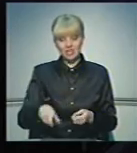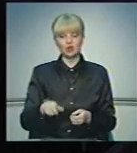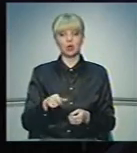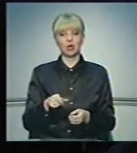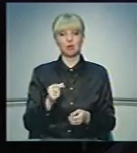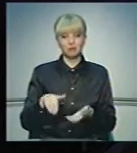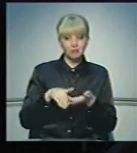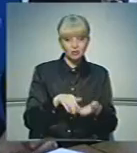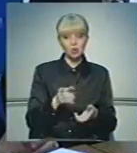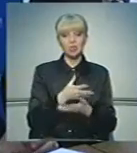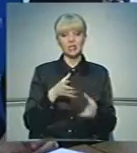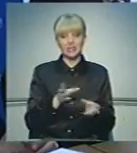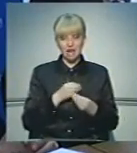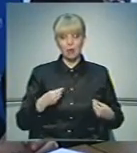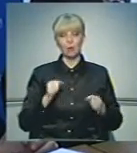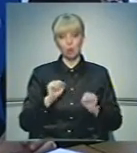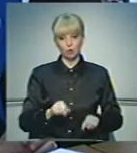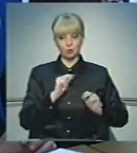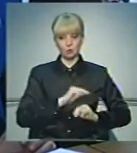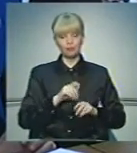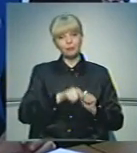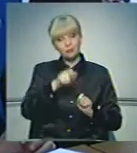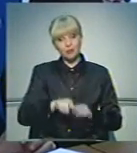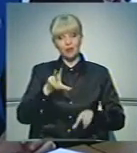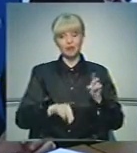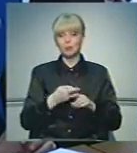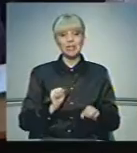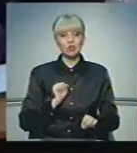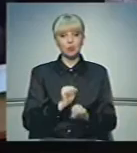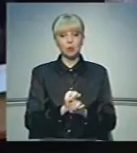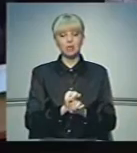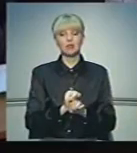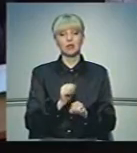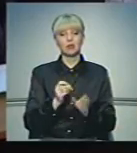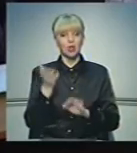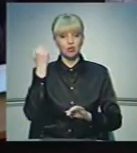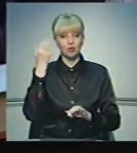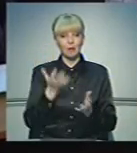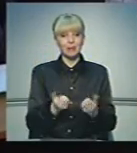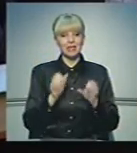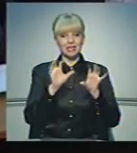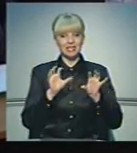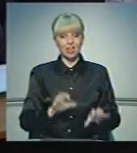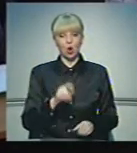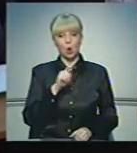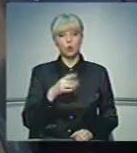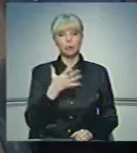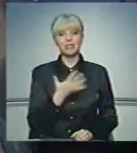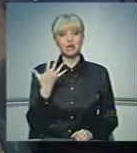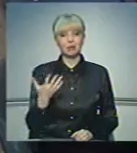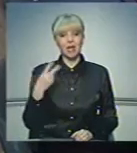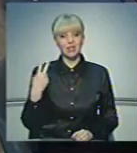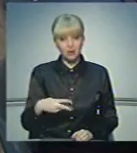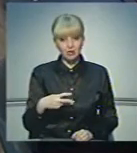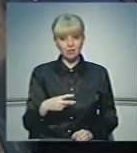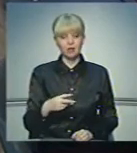що з нами можна працювати. Та експерти вважають, що не зупинився поступ після нещодавнього прийняття закону номер